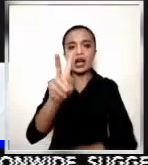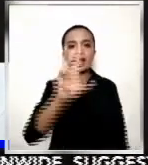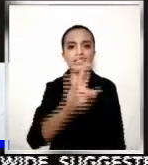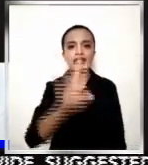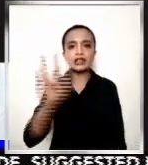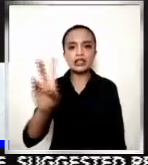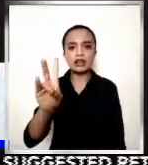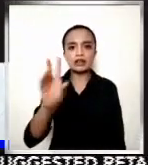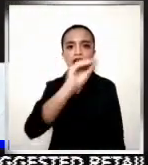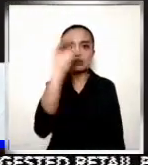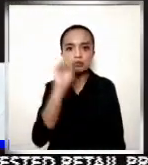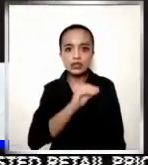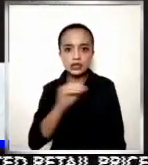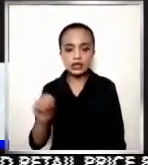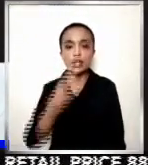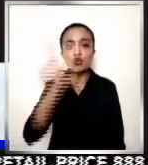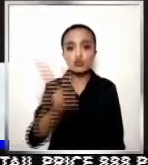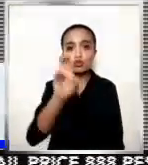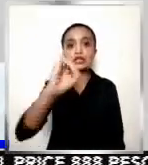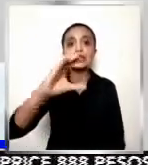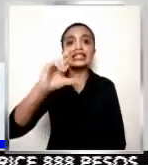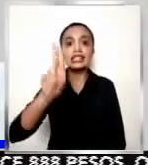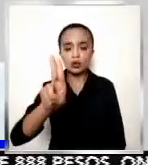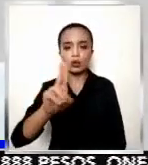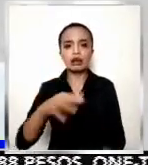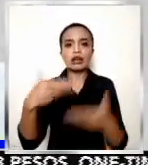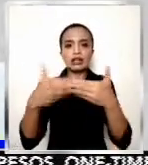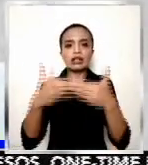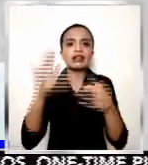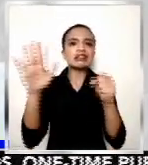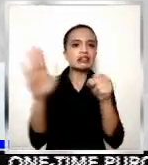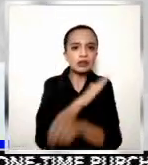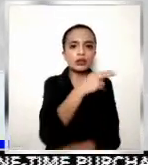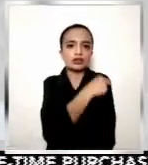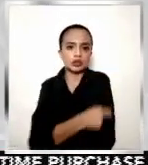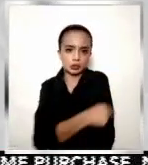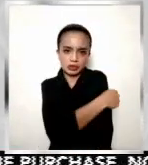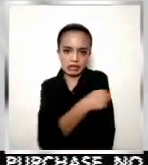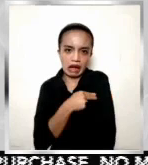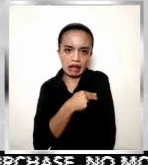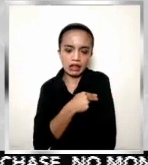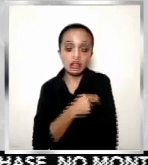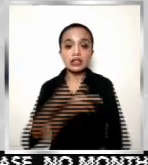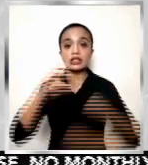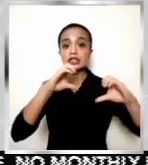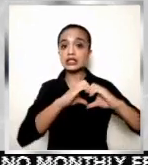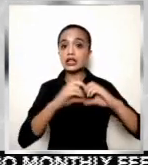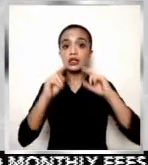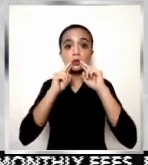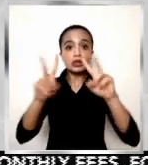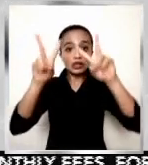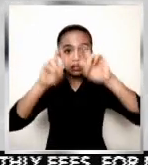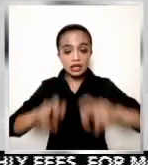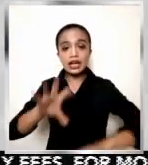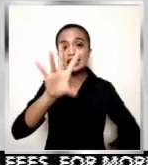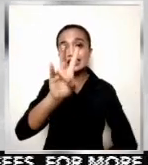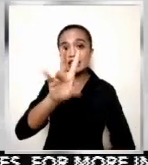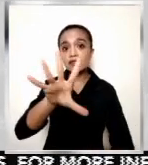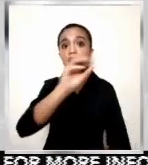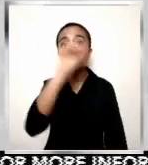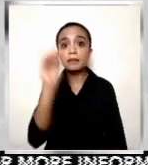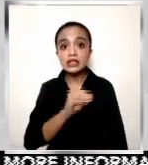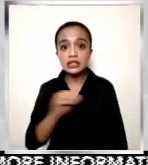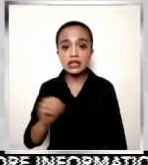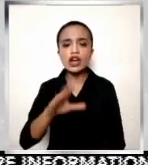at 53% ng puno ang mga ospital. Sa datos na nakita ng GMA News Research, 75% na rin puno ang isolation beds sa